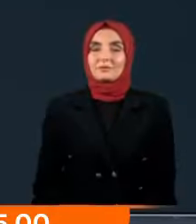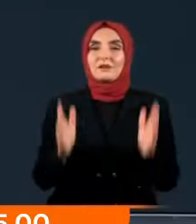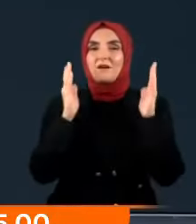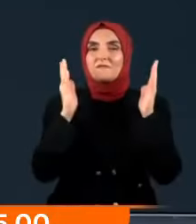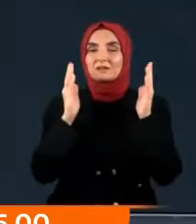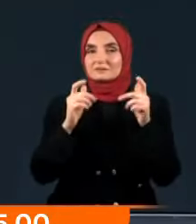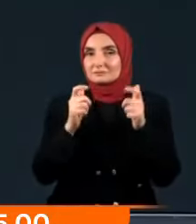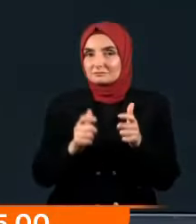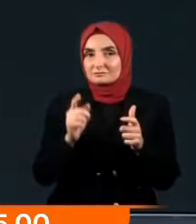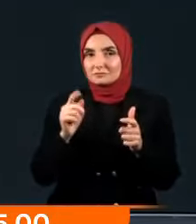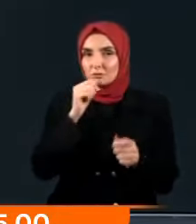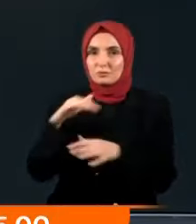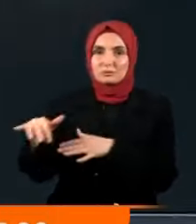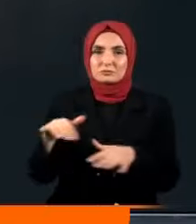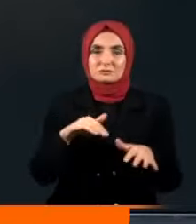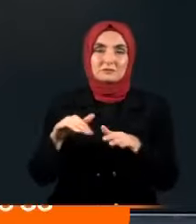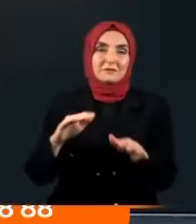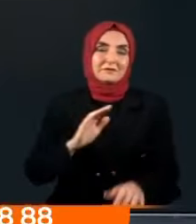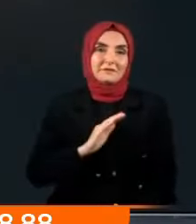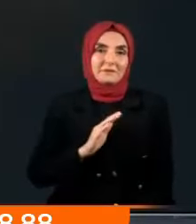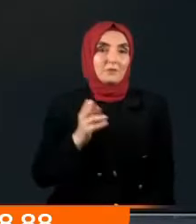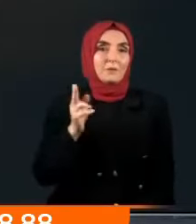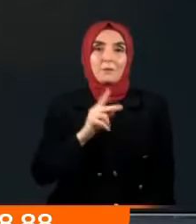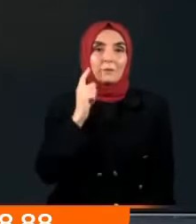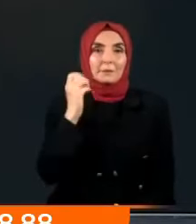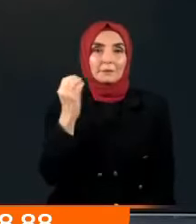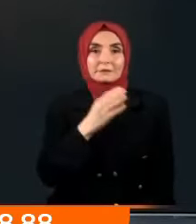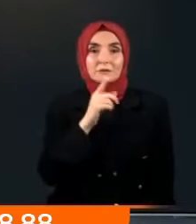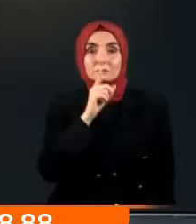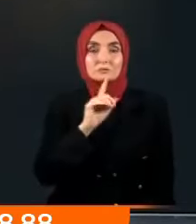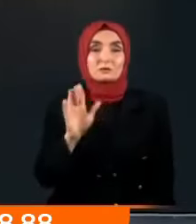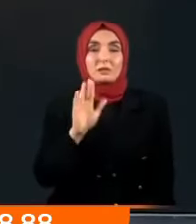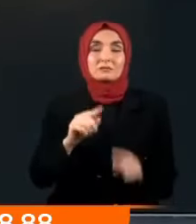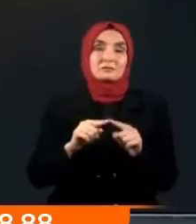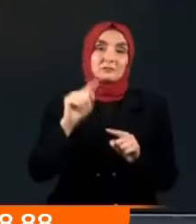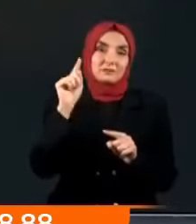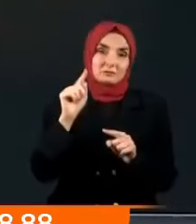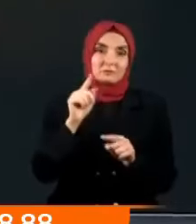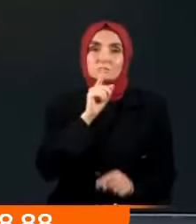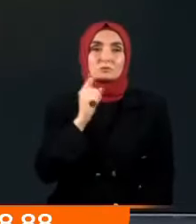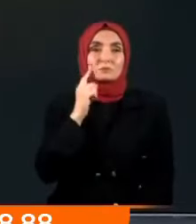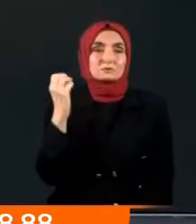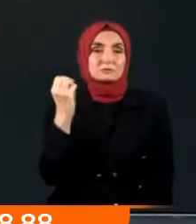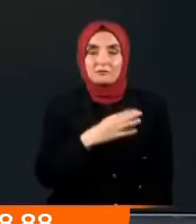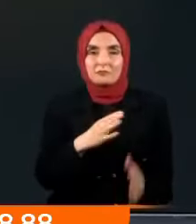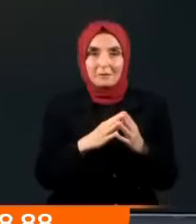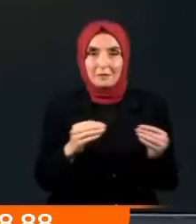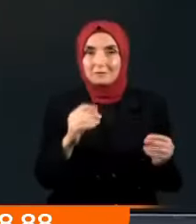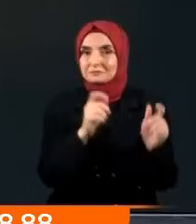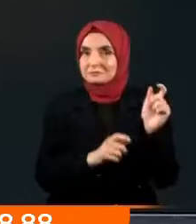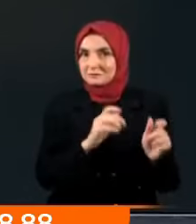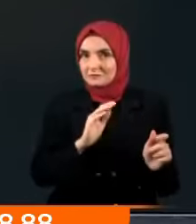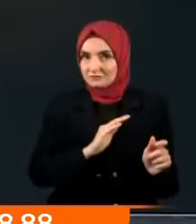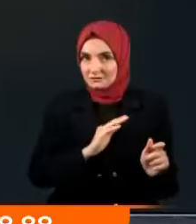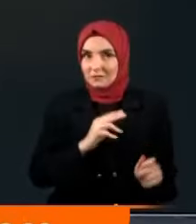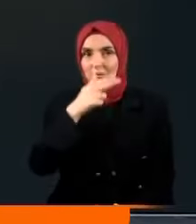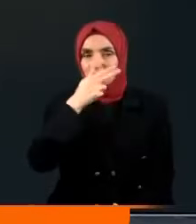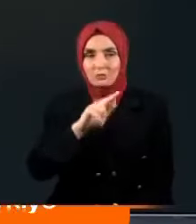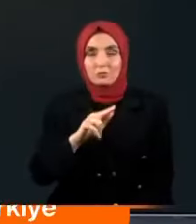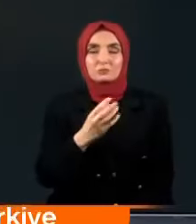Afganistan sel felaketiyle boğuşuyor. Ölü sayısı 150'yi geçti ve yüzlerce kişi de kayıp. Birçok köyde su altında kaldı.